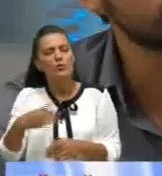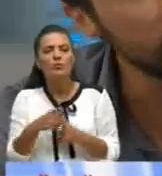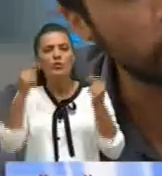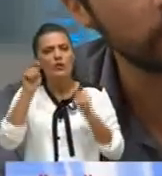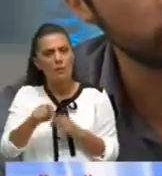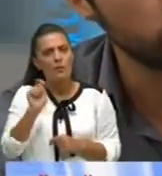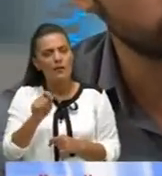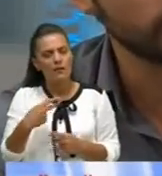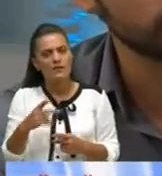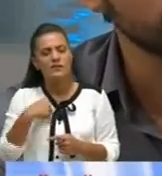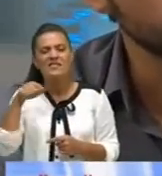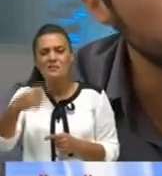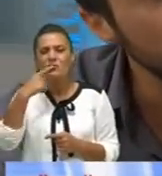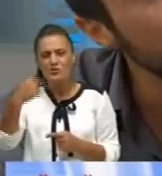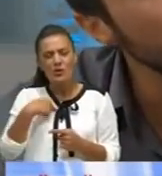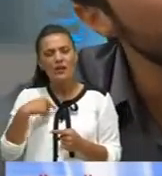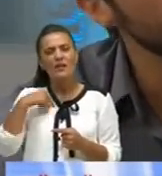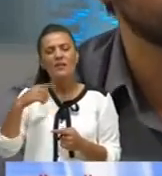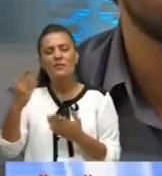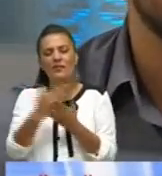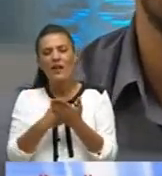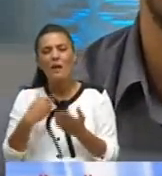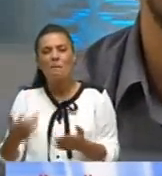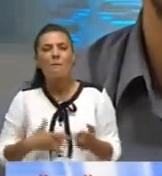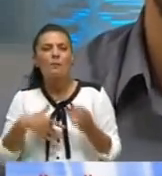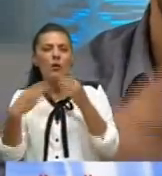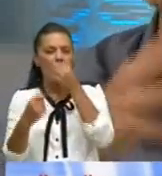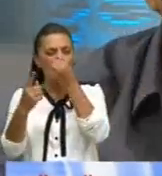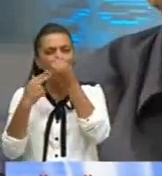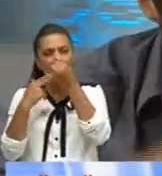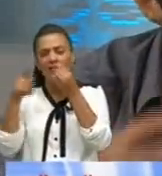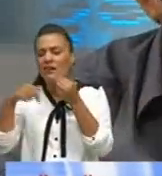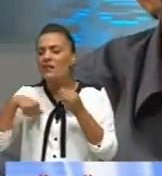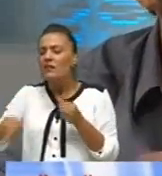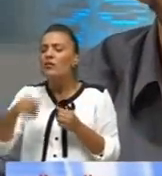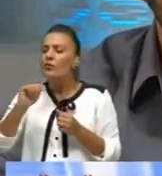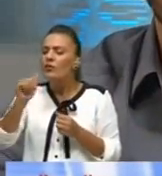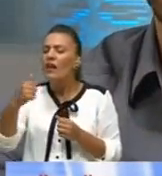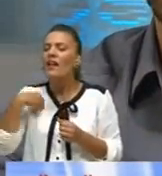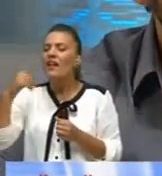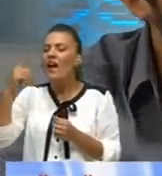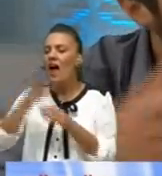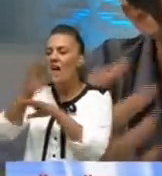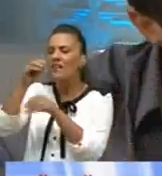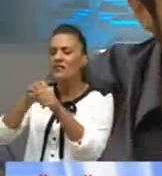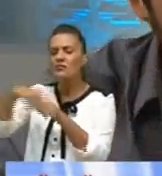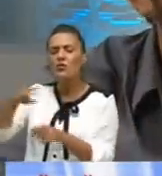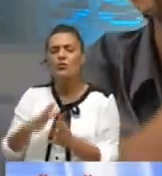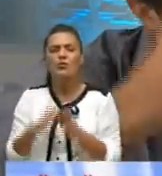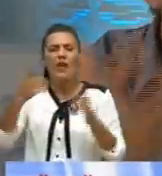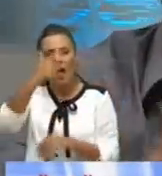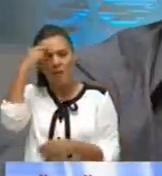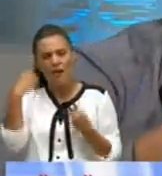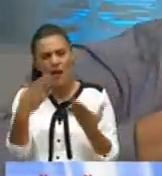getirebiliriz. Siz bu arada tabii bunu söylerken rutininden memnun olan bir kadınsınız. Yani gündelik rutin hayatınızı büyük emekler